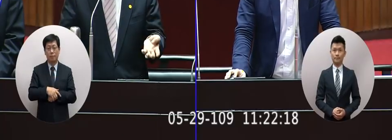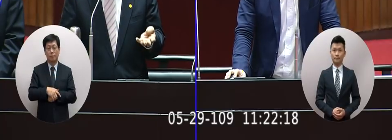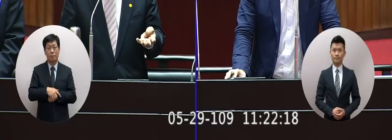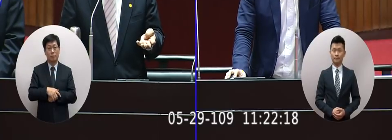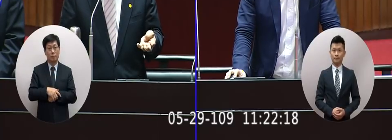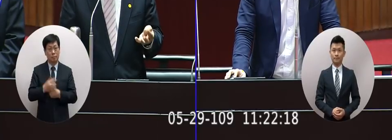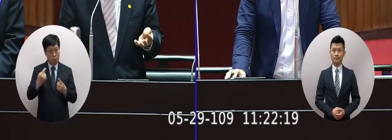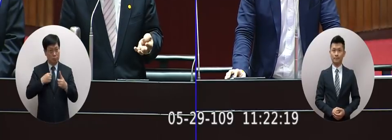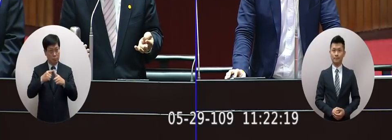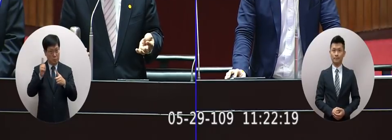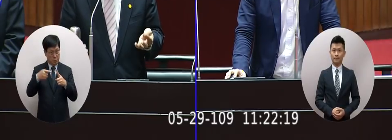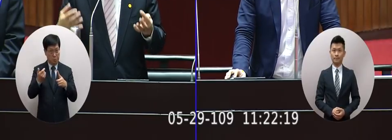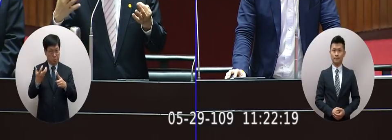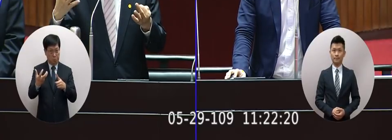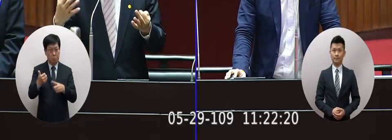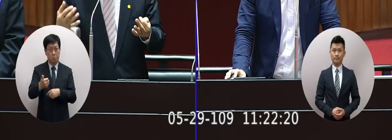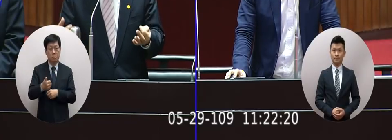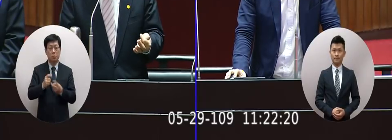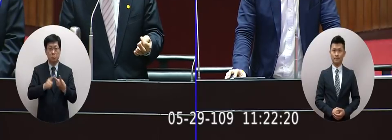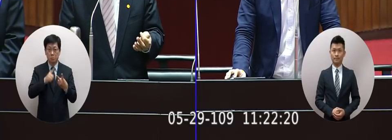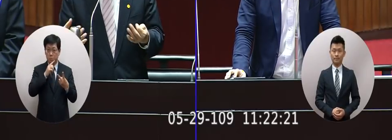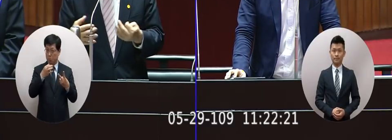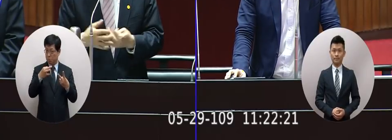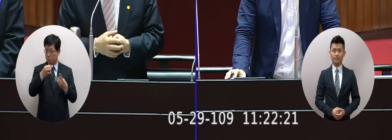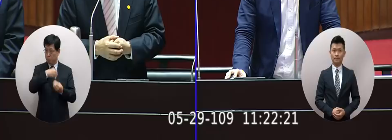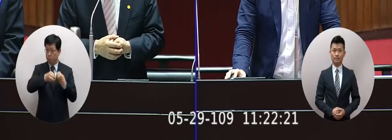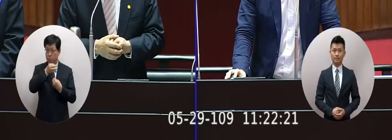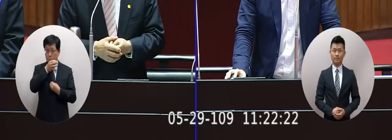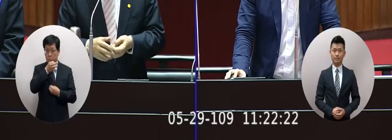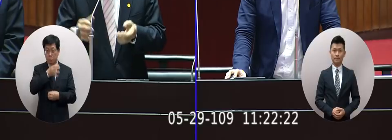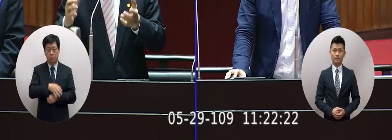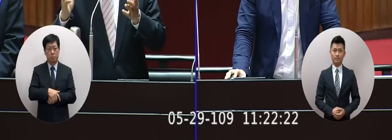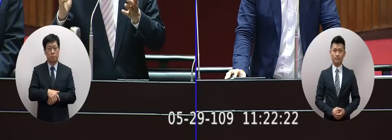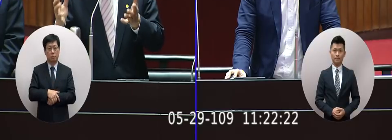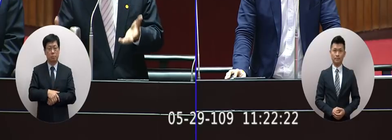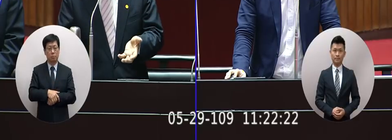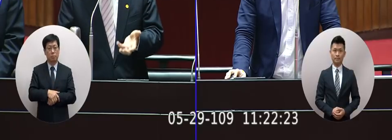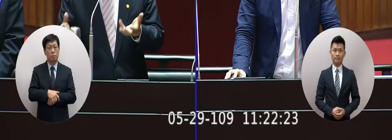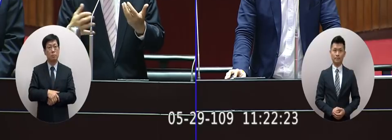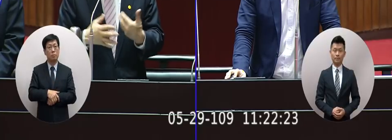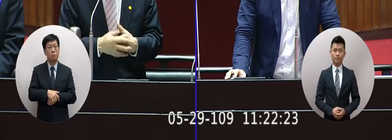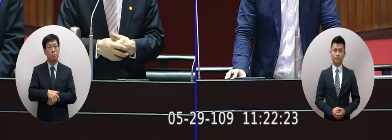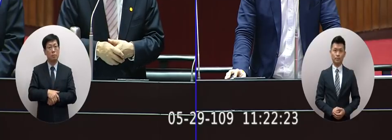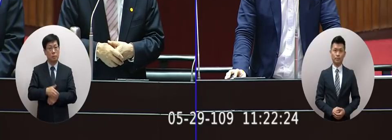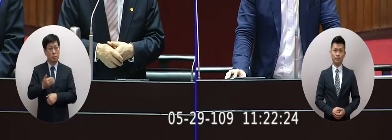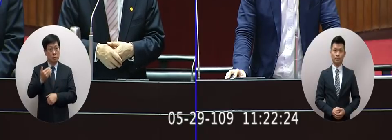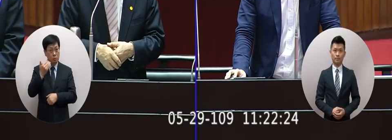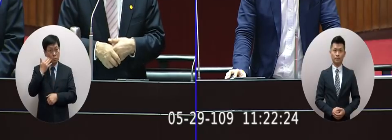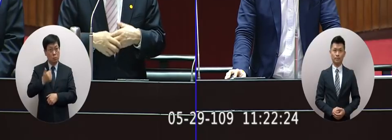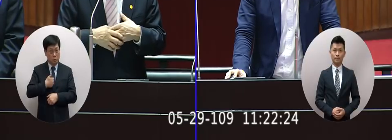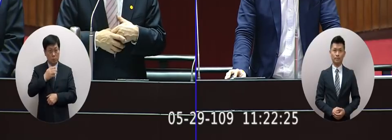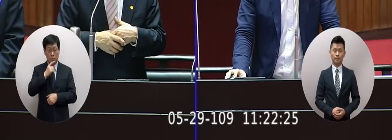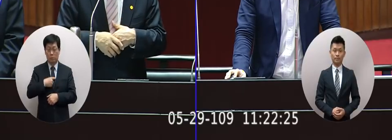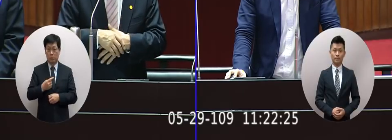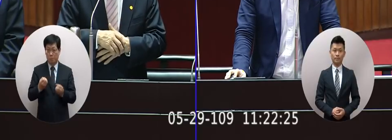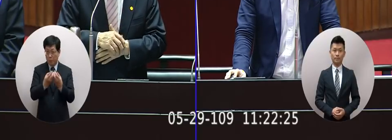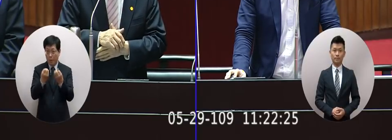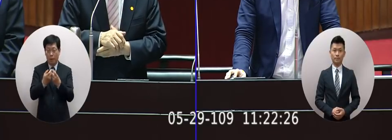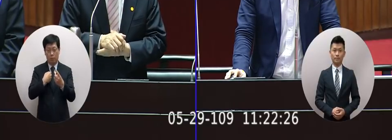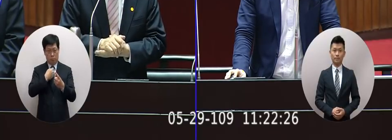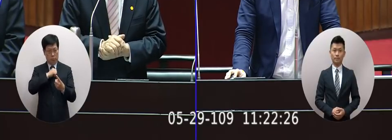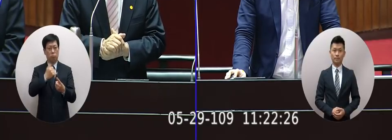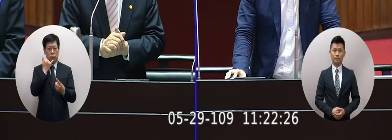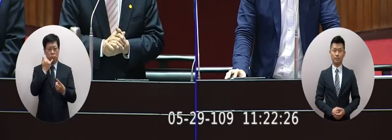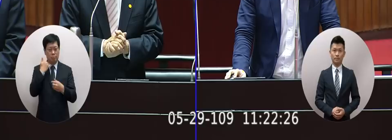伊的人才真济，伊的资金也真丰富。那不按外流的时，台湾